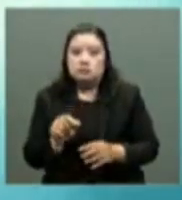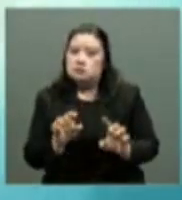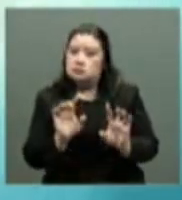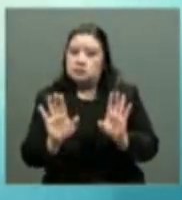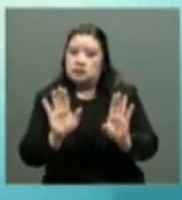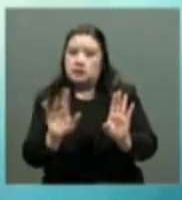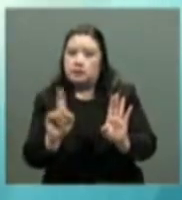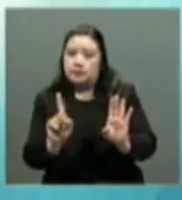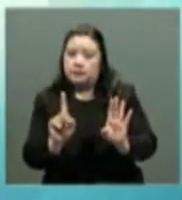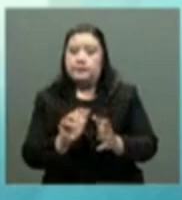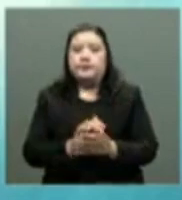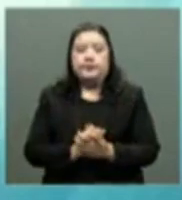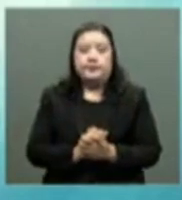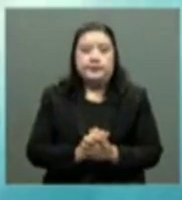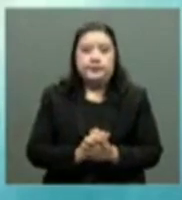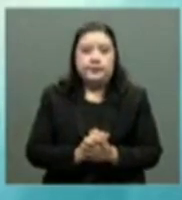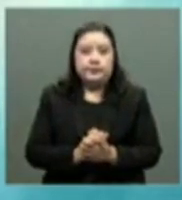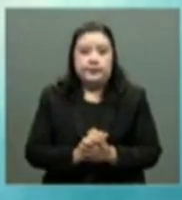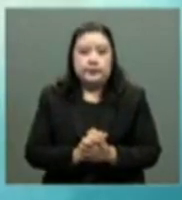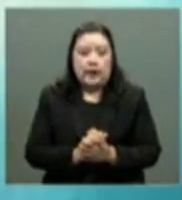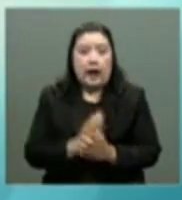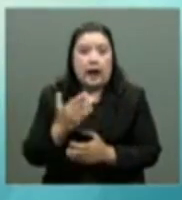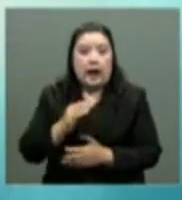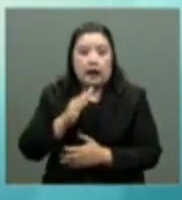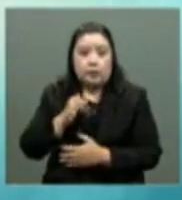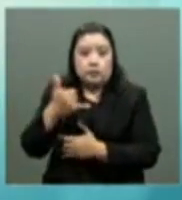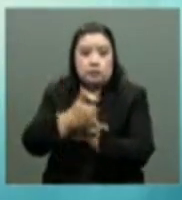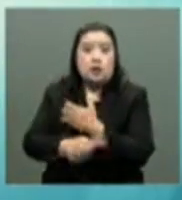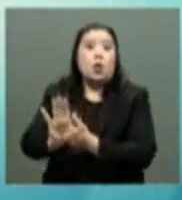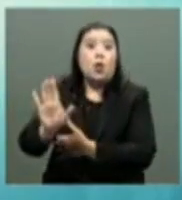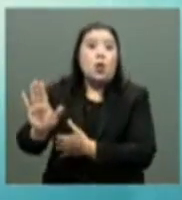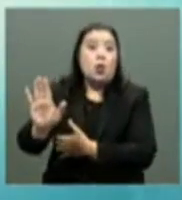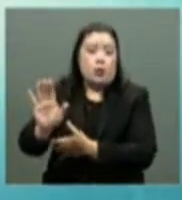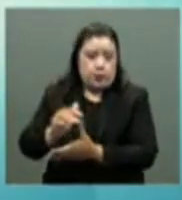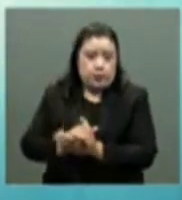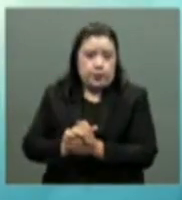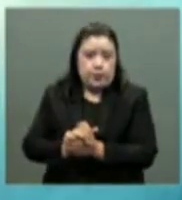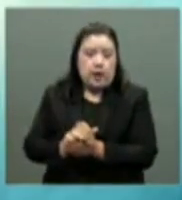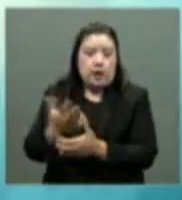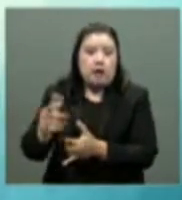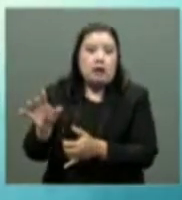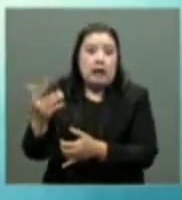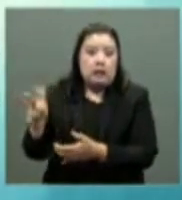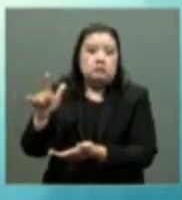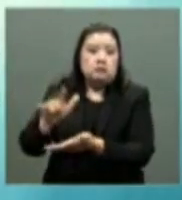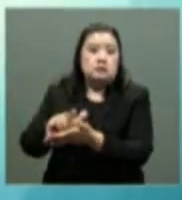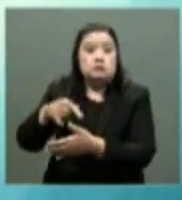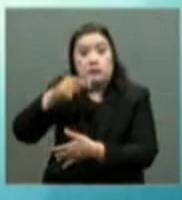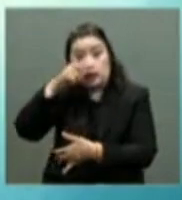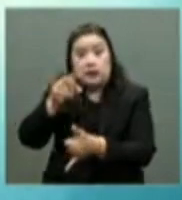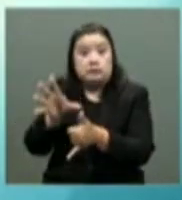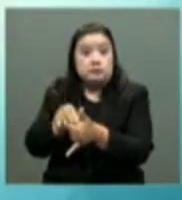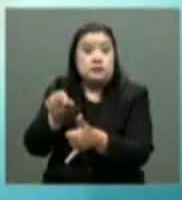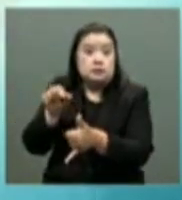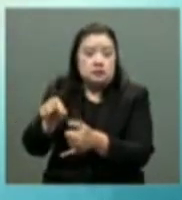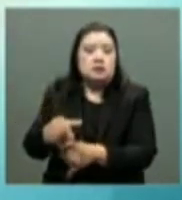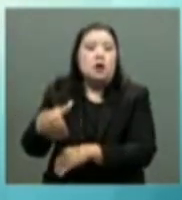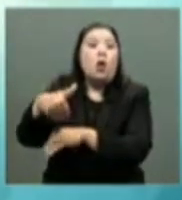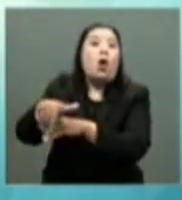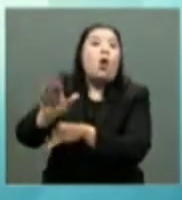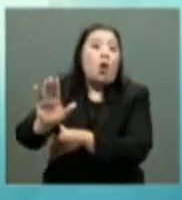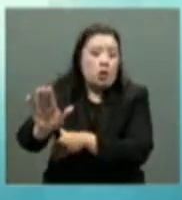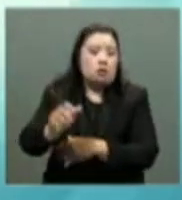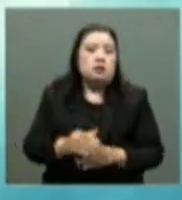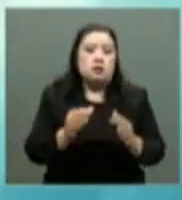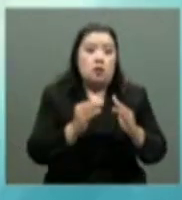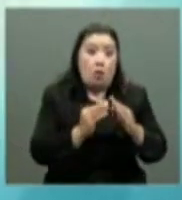ามาดูกันในปัจจัยที่มาจากต่างประเทศหมายถึงการเดินทางหรือติดกับคนที่มาจากต่างประเทศแล้วก็ติดเชื้อนอกบ้านแล้วก็ติดเชื้อ